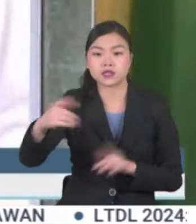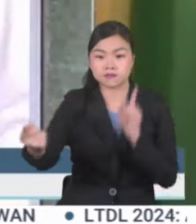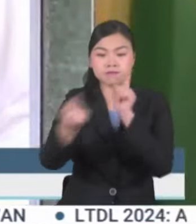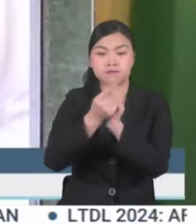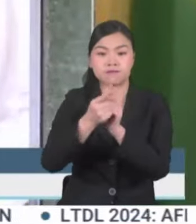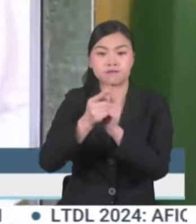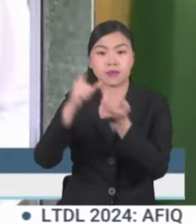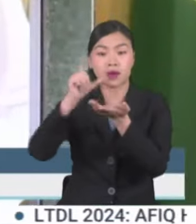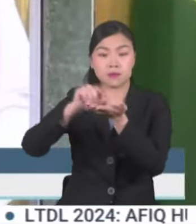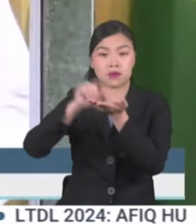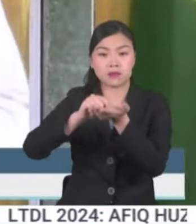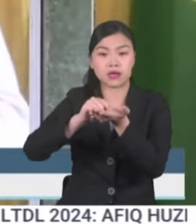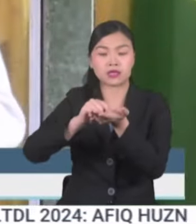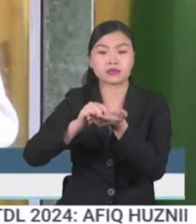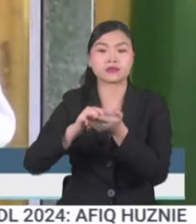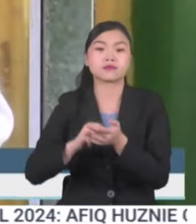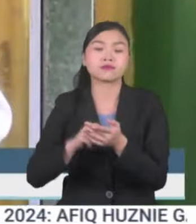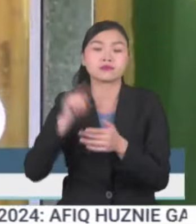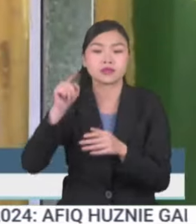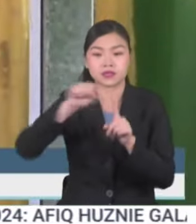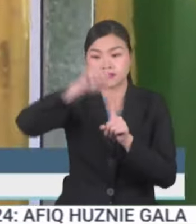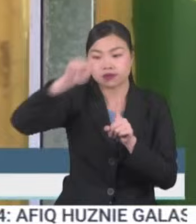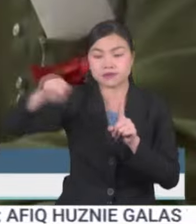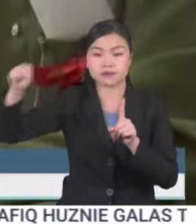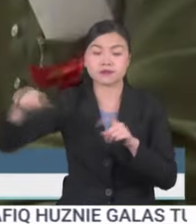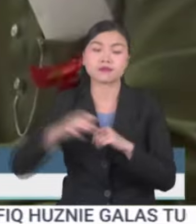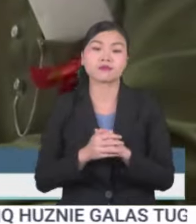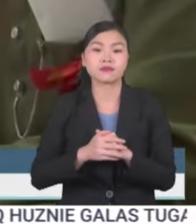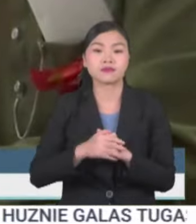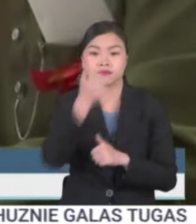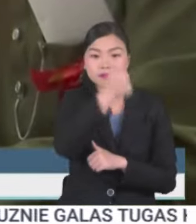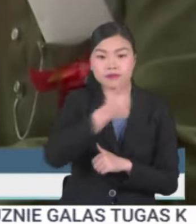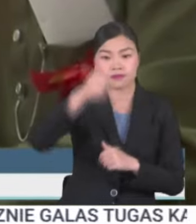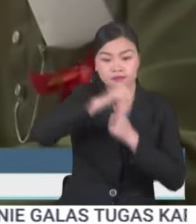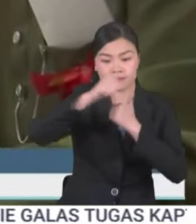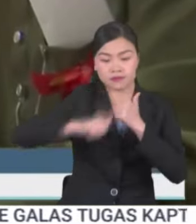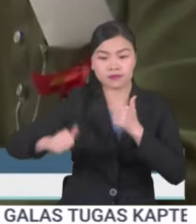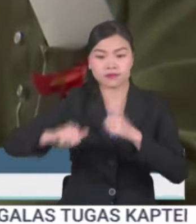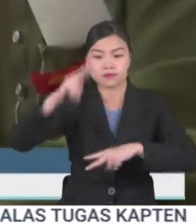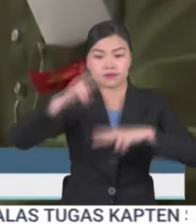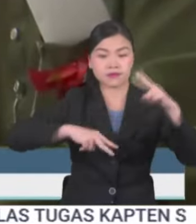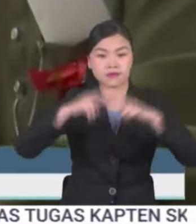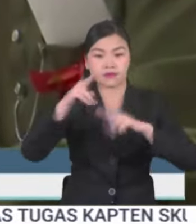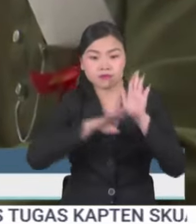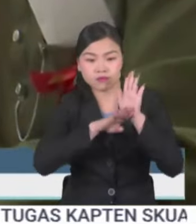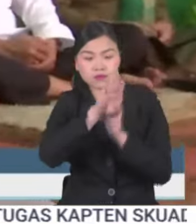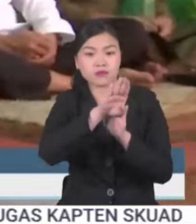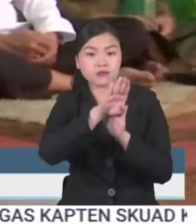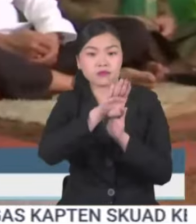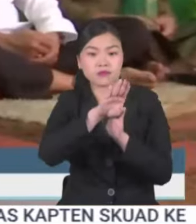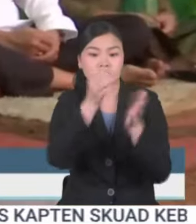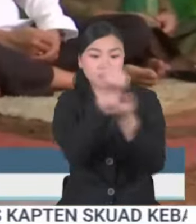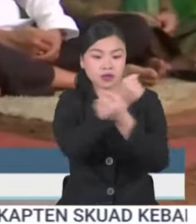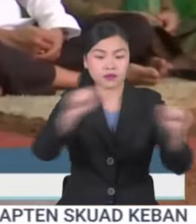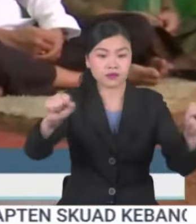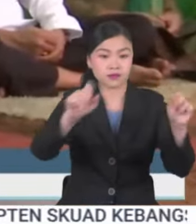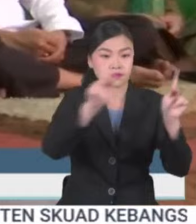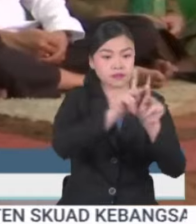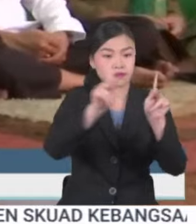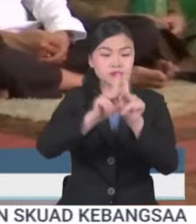Rasul Kampung seri manis batu 17 Sandakan sementara itu pengerusi jawatankuasa pembangunan kemajuan dan keselamatan